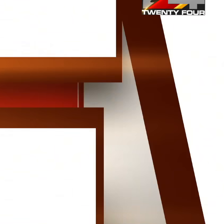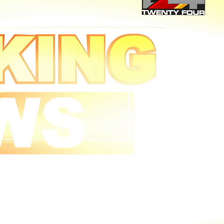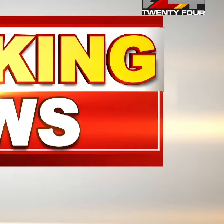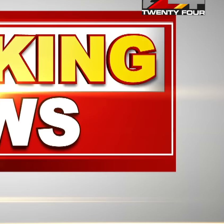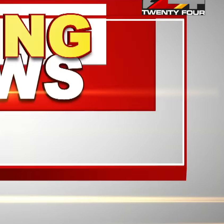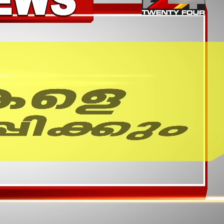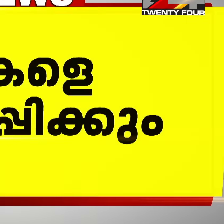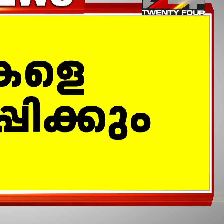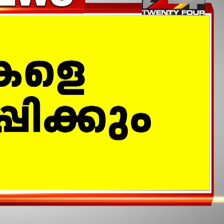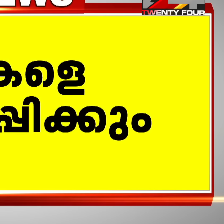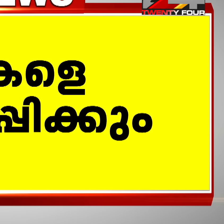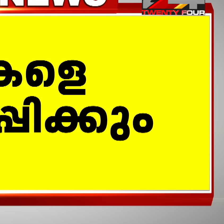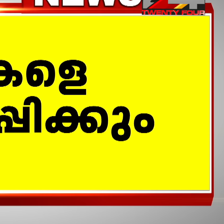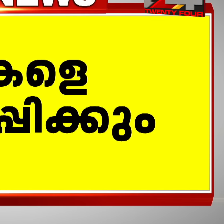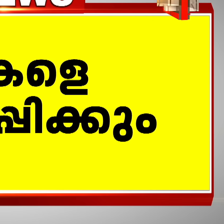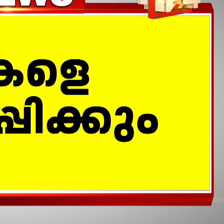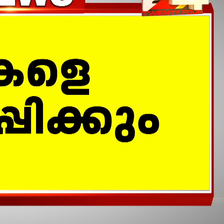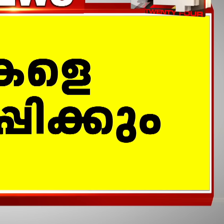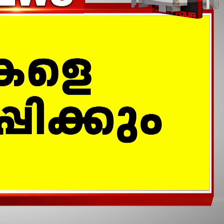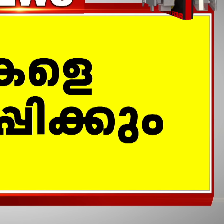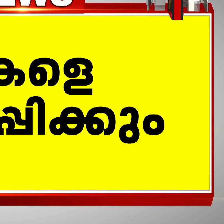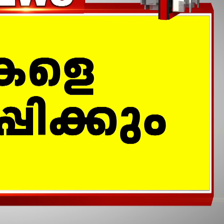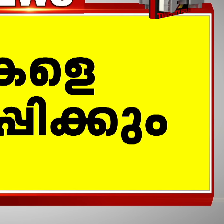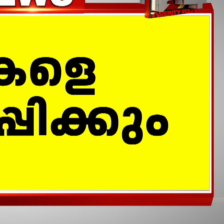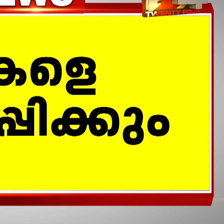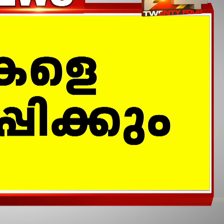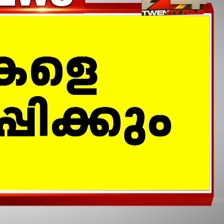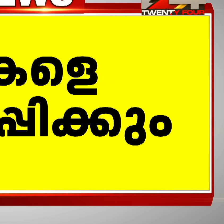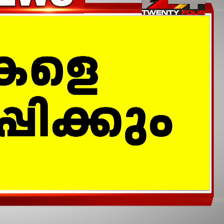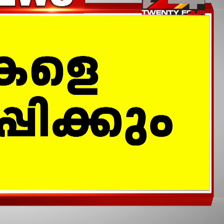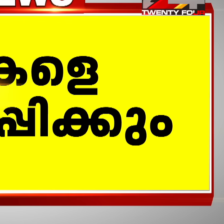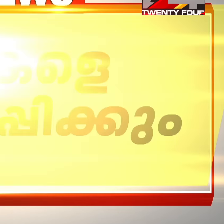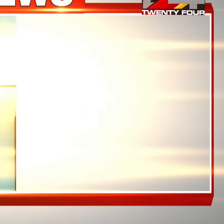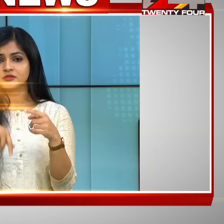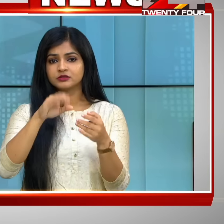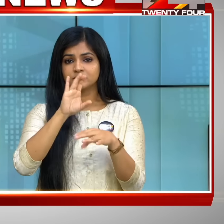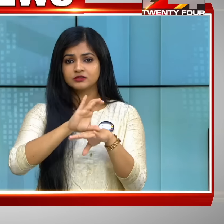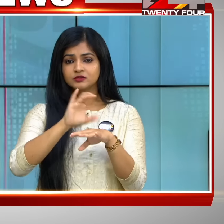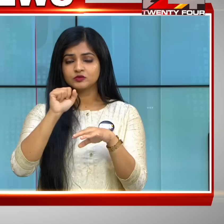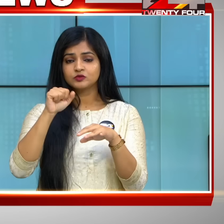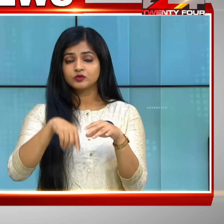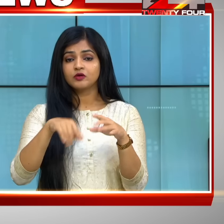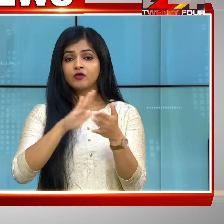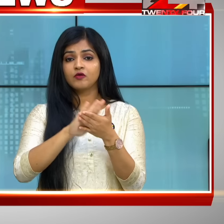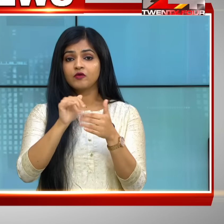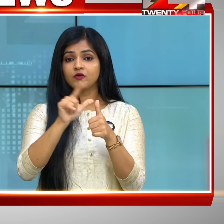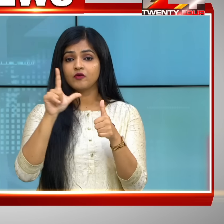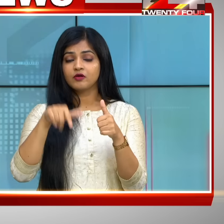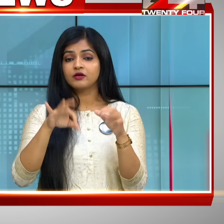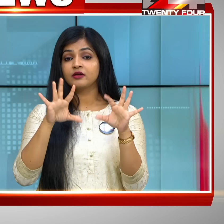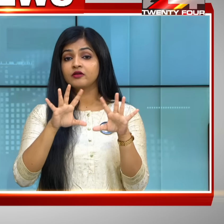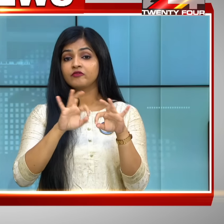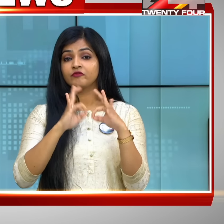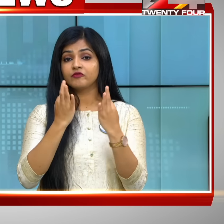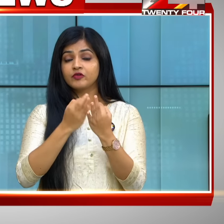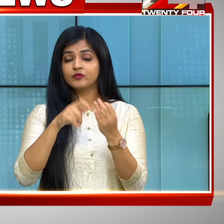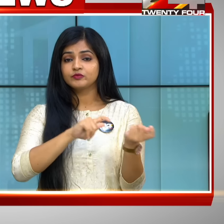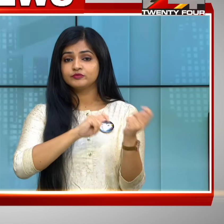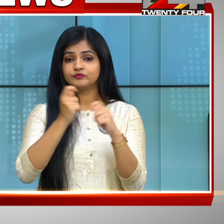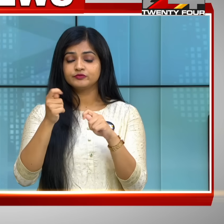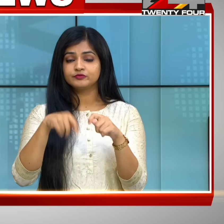മാത്രമാണ് മാറ്റിപ്പാർപ്പിക്കാൻ തീരുമാനിച്ചിരിക്കുന്നത്. കൊക്കയാർ CSI പള്ളിയുടെ പാരിഷ് ഹാളിലാണ് ഈ ക്യാമ്പ് ഒരുക്കിയിരിക്കുന്നത്. 10 കുടുംബങ്ങളെ മാറ്റിപ്പാർപ്പിക്കുകയും ചെയ്യും.